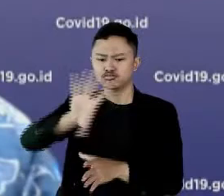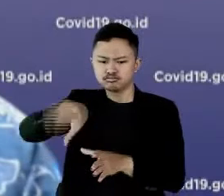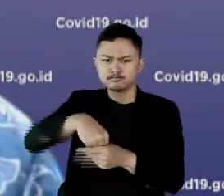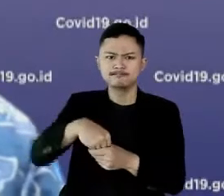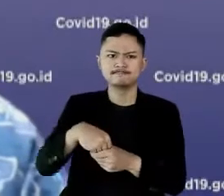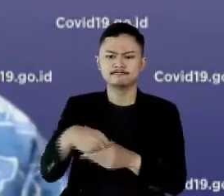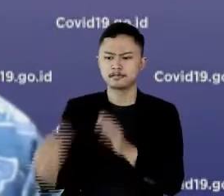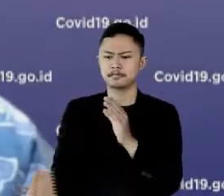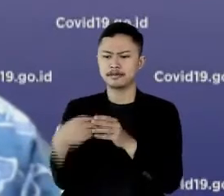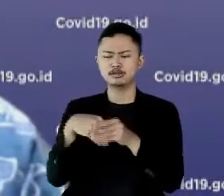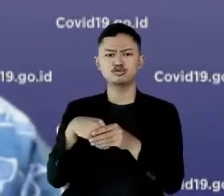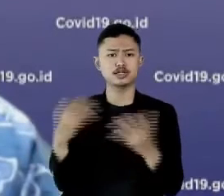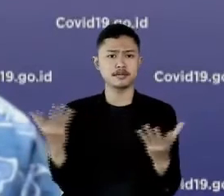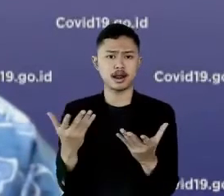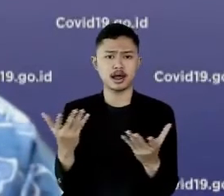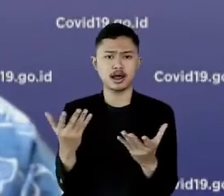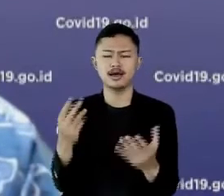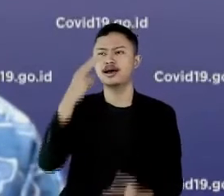yang mungkin lebih menular dari